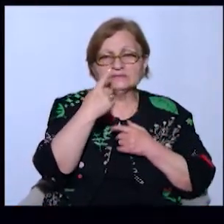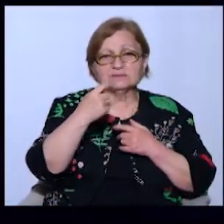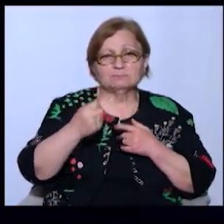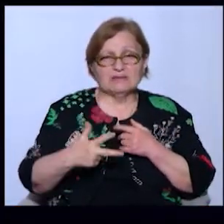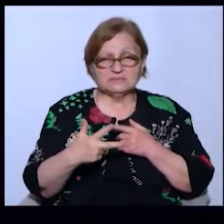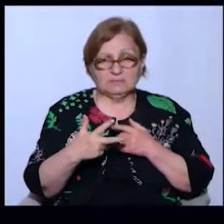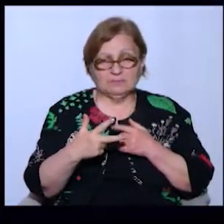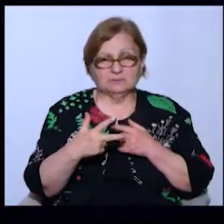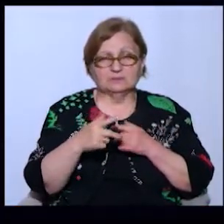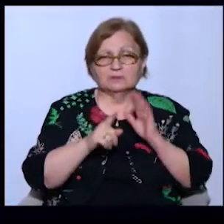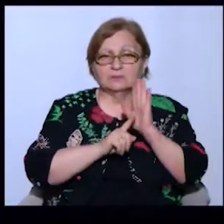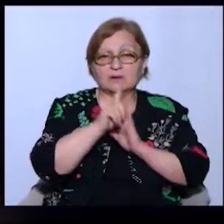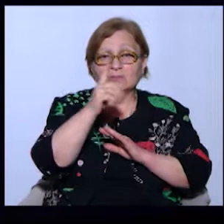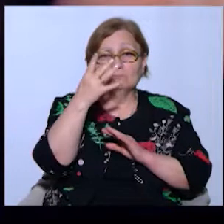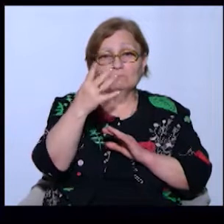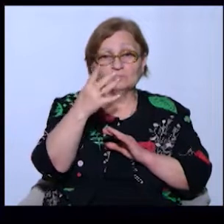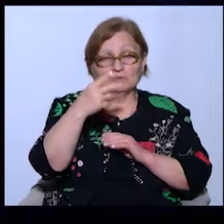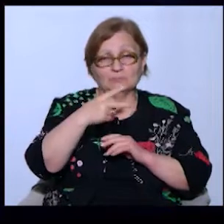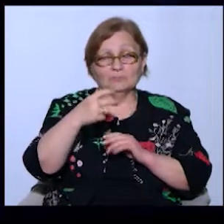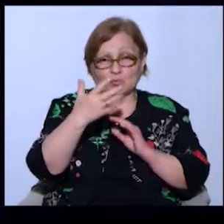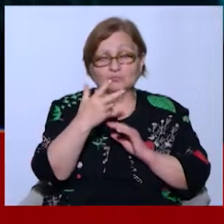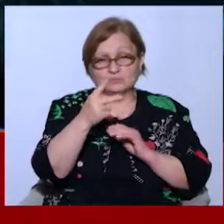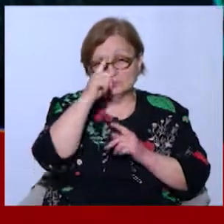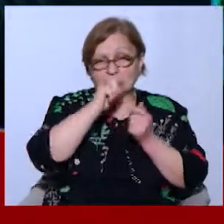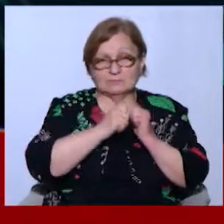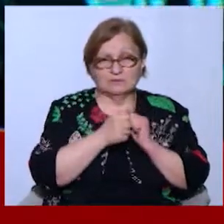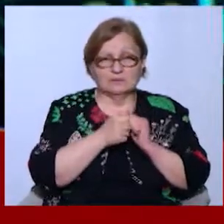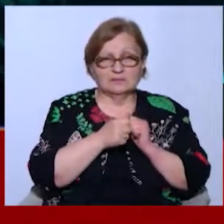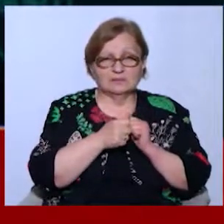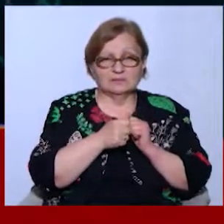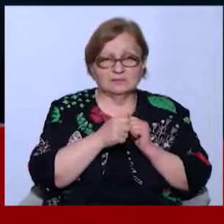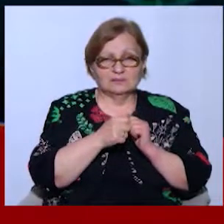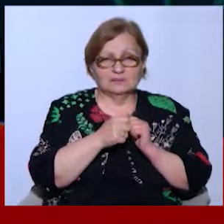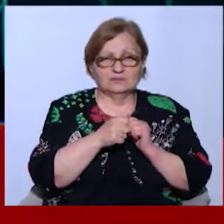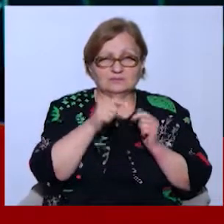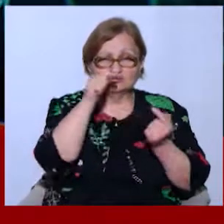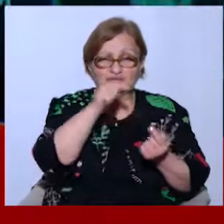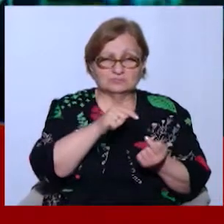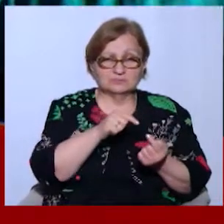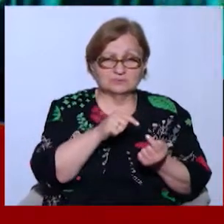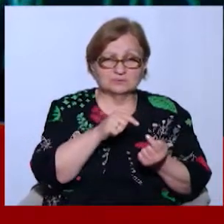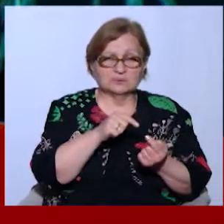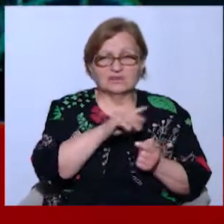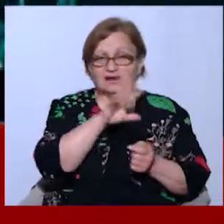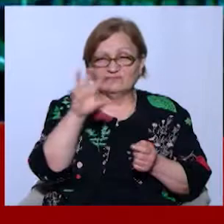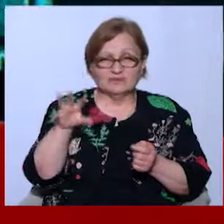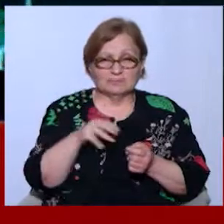მაგრამ თავდაპირველი დამახსოვროთ 4/52. შესაბამისად, აი ეს ყველაფერი